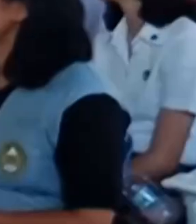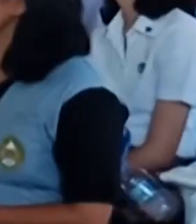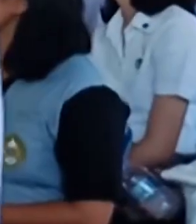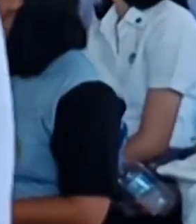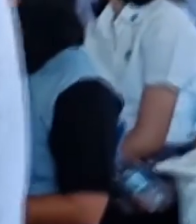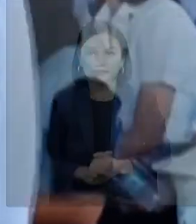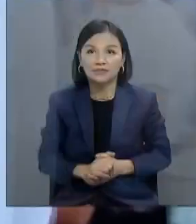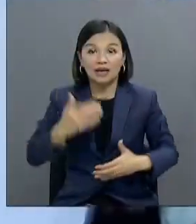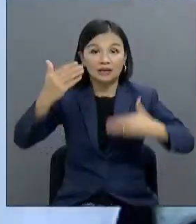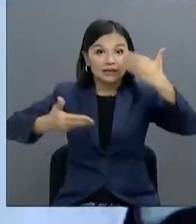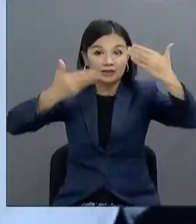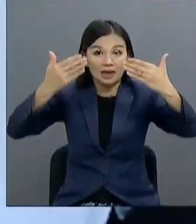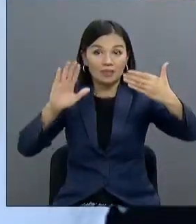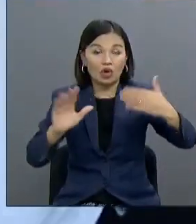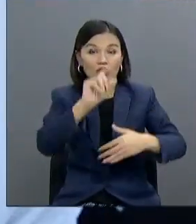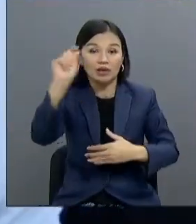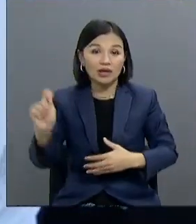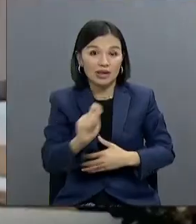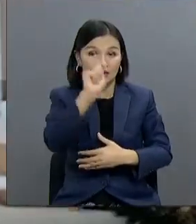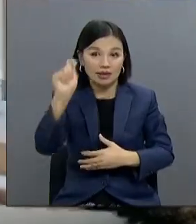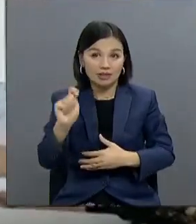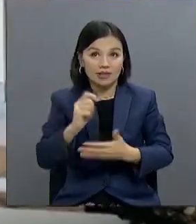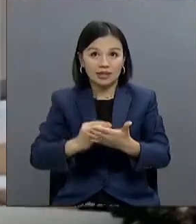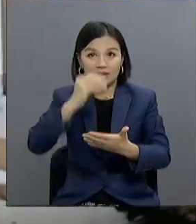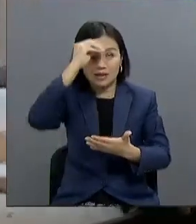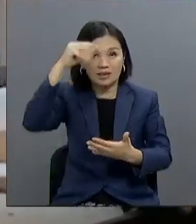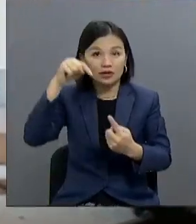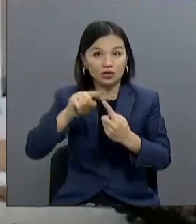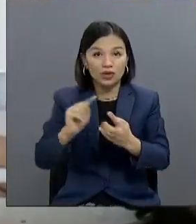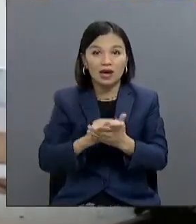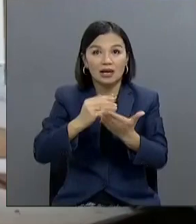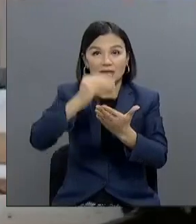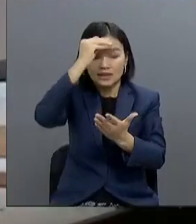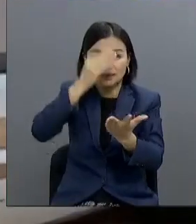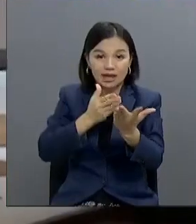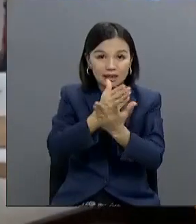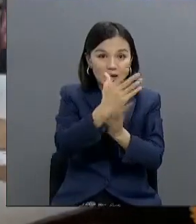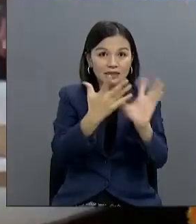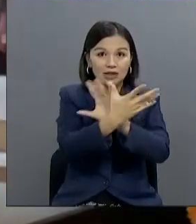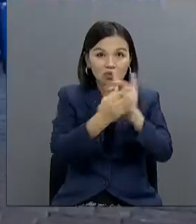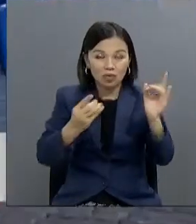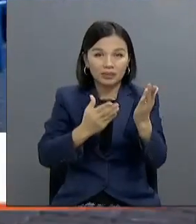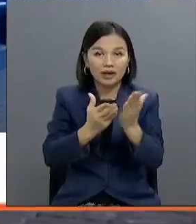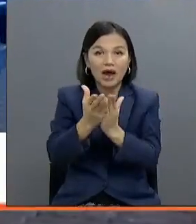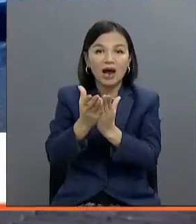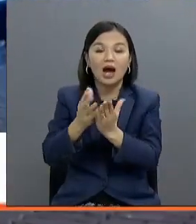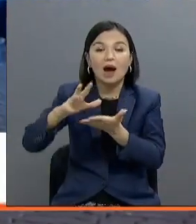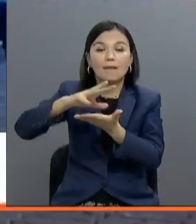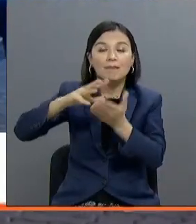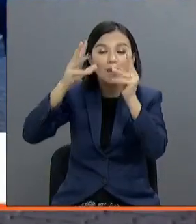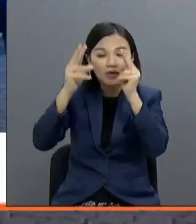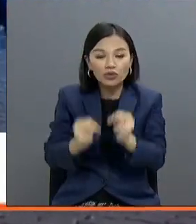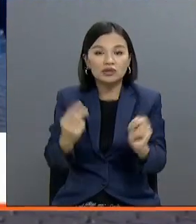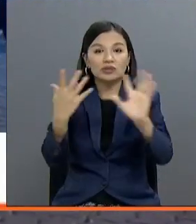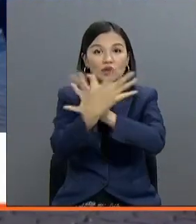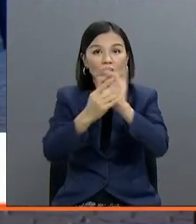กิจกรรมเอเชียตะวันออกเฉียงใต้นักศึกษาสาขาสังคมชั้นปีที่3คณะมนุษยศาสตร์และสังคมศาสตร์มหาวิทย